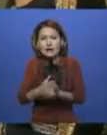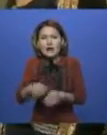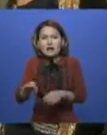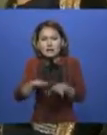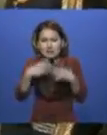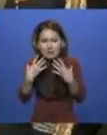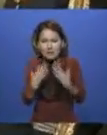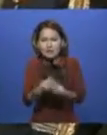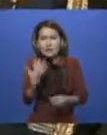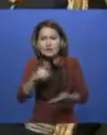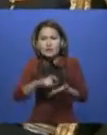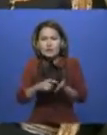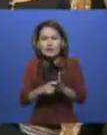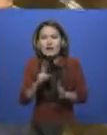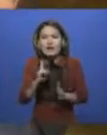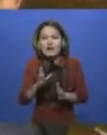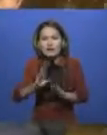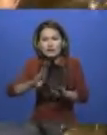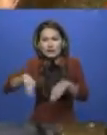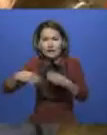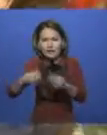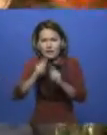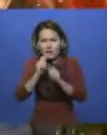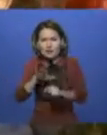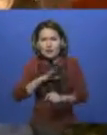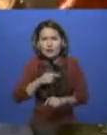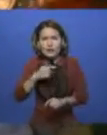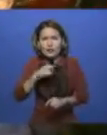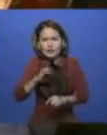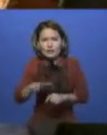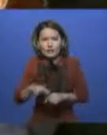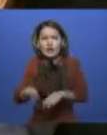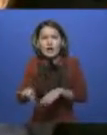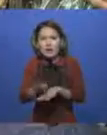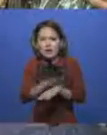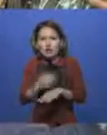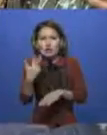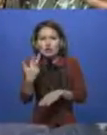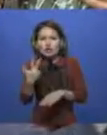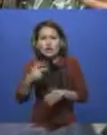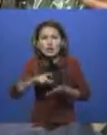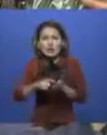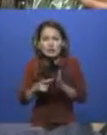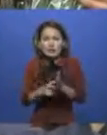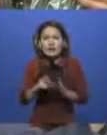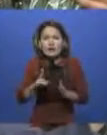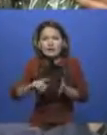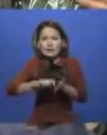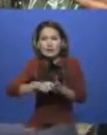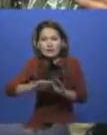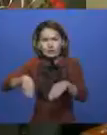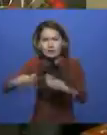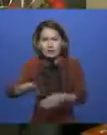5 бөлмелі пәтер берілді. Ал екі ұл мен қалған Денис Горбуновтың жесіріне 3 бөлмелі пәтердің кілті тапсырылды. Айта кетейік,